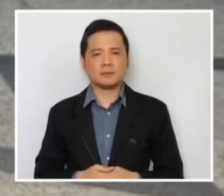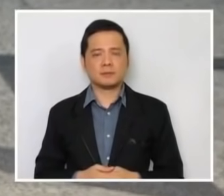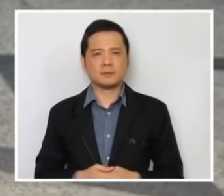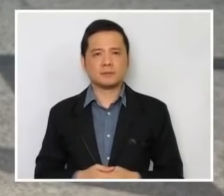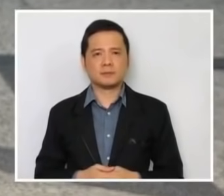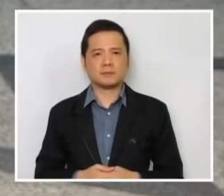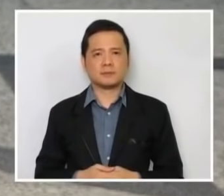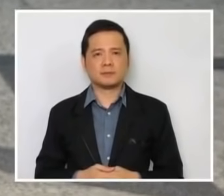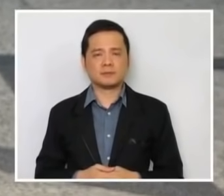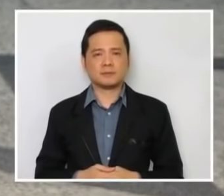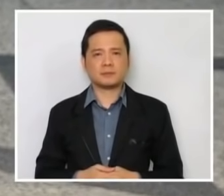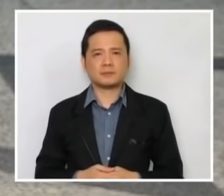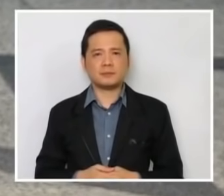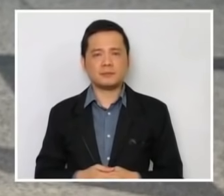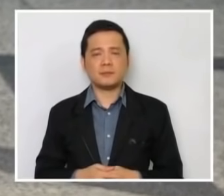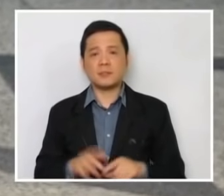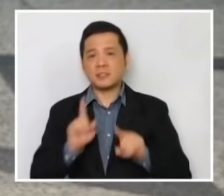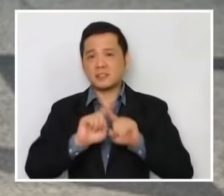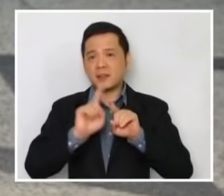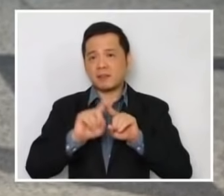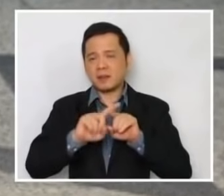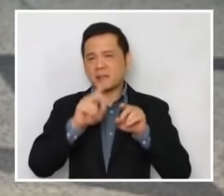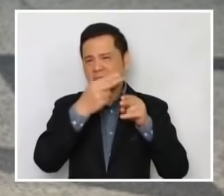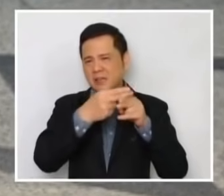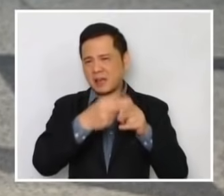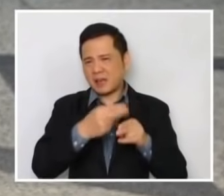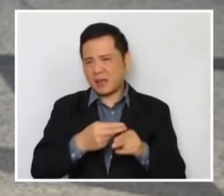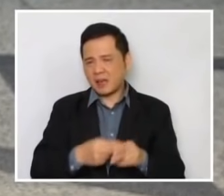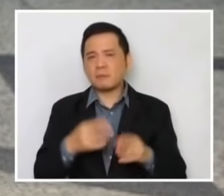Naghain rin ang ilang personalidad ng kanilang kandidatura sa